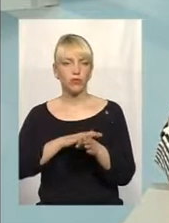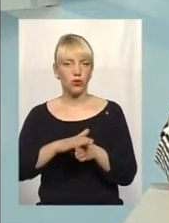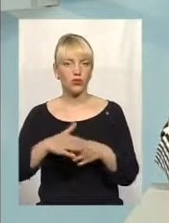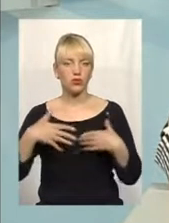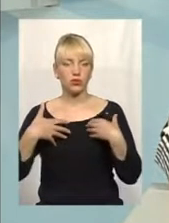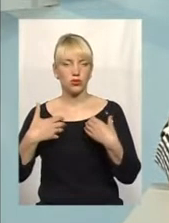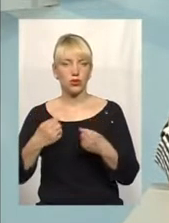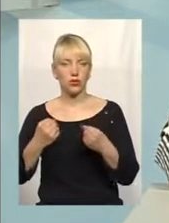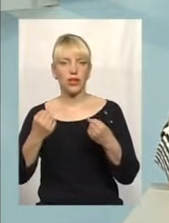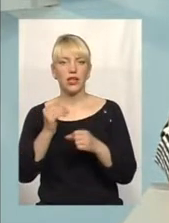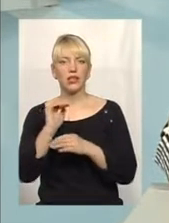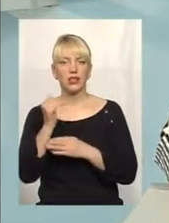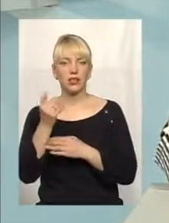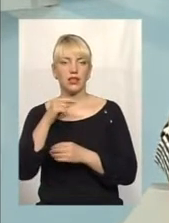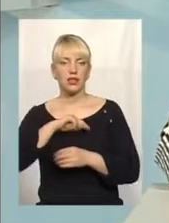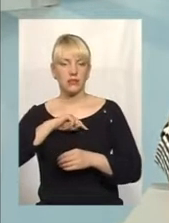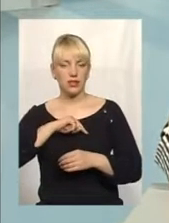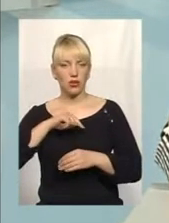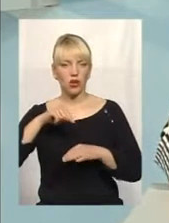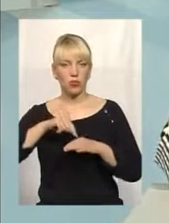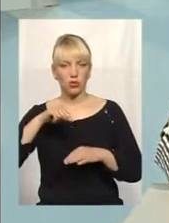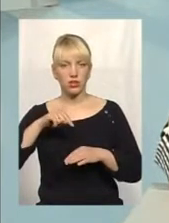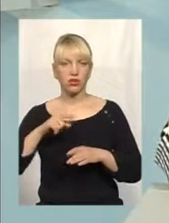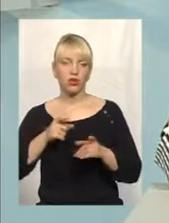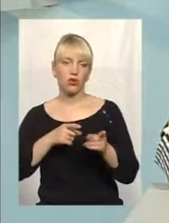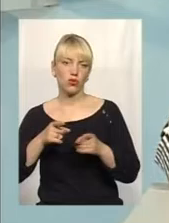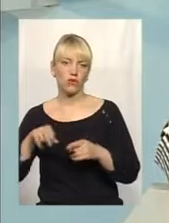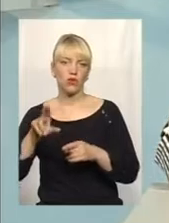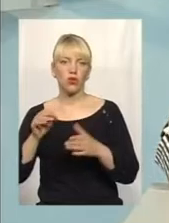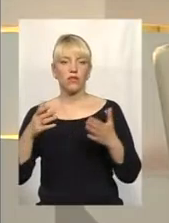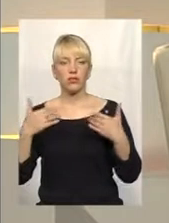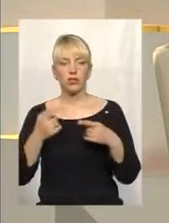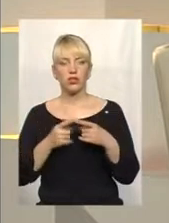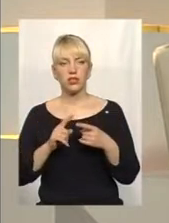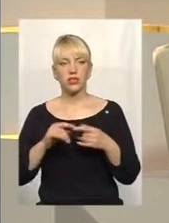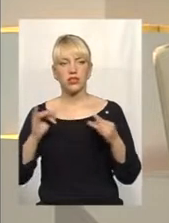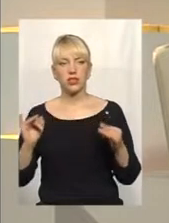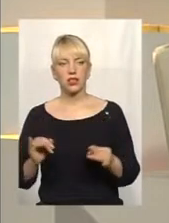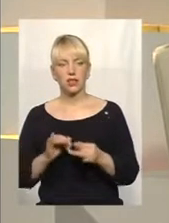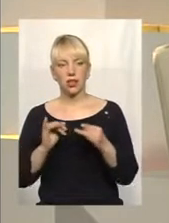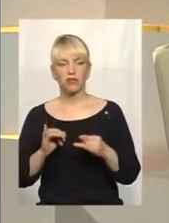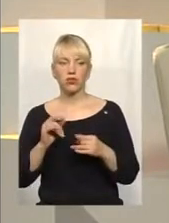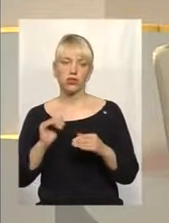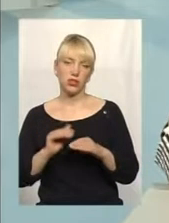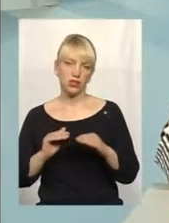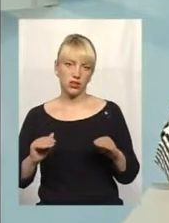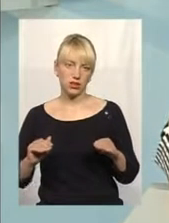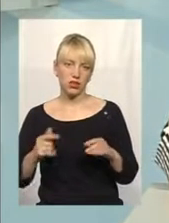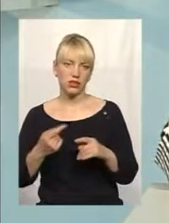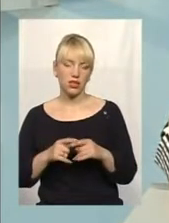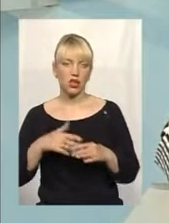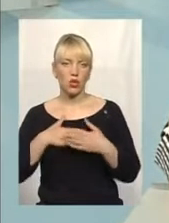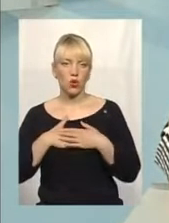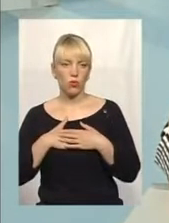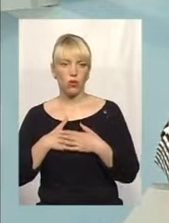психоемоційно готова до такого відпочинку. І це, звичайно, це досить цікаво, і діти це дійсно